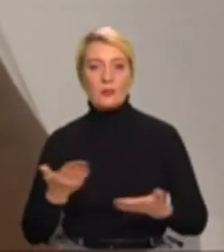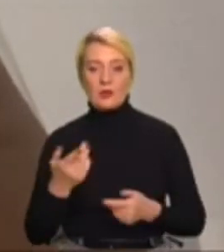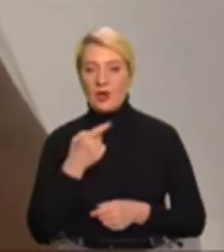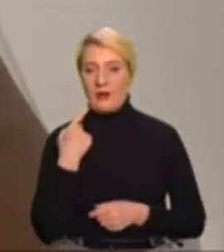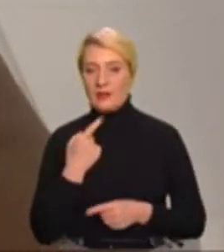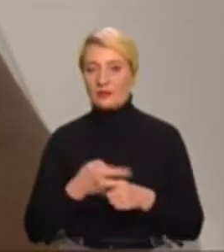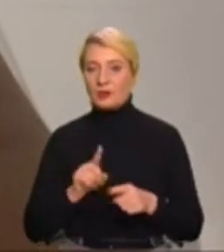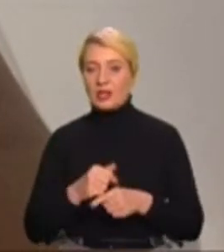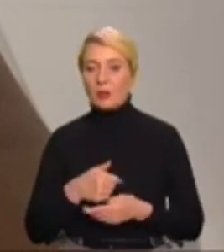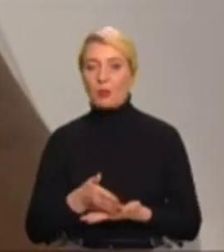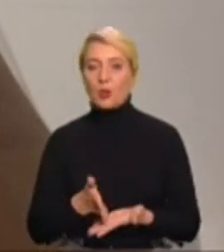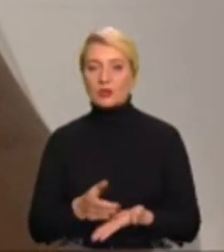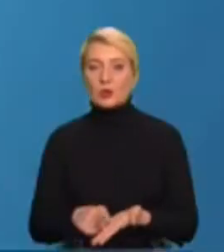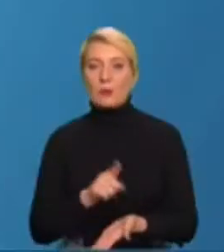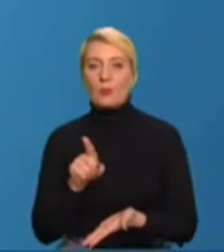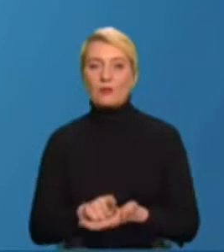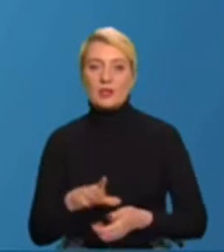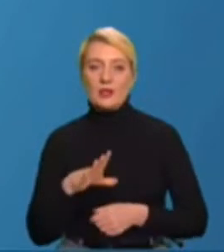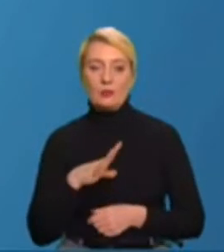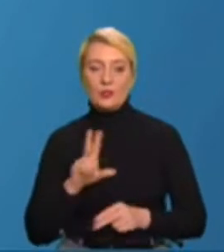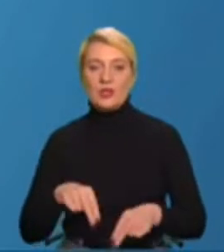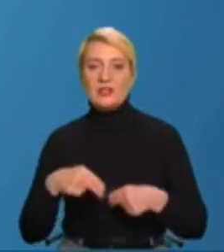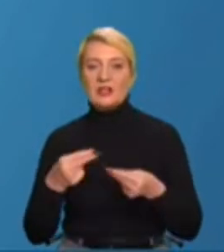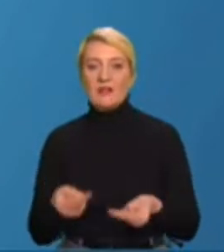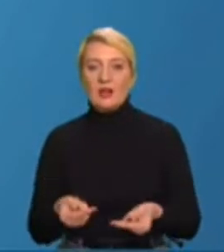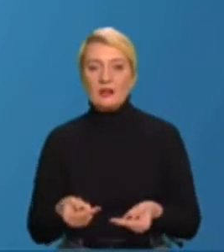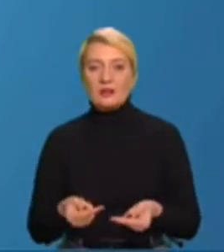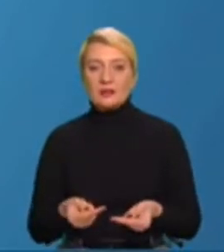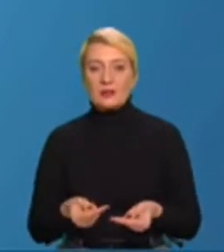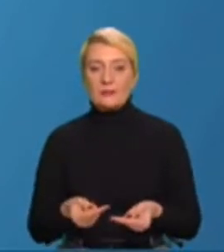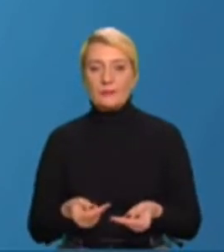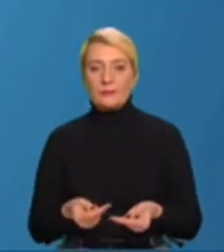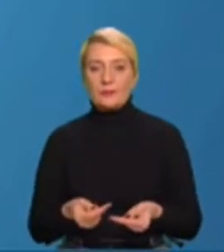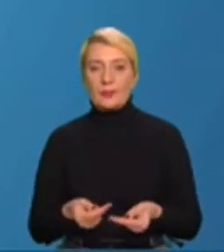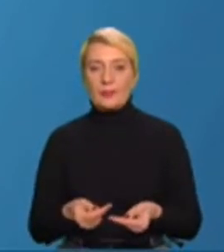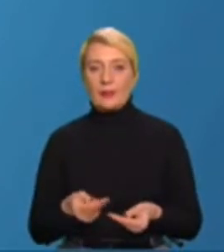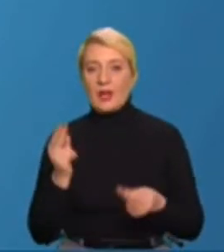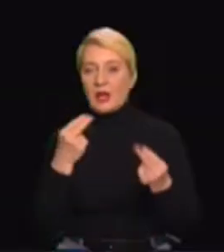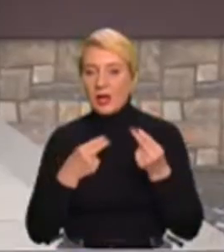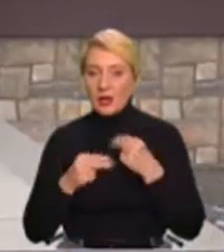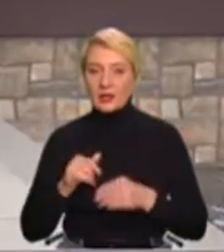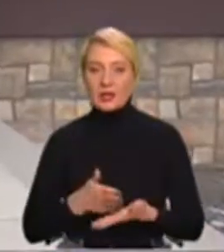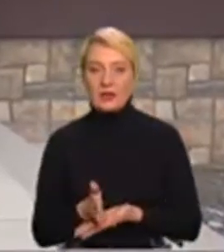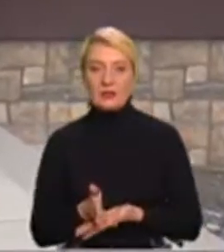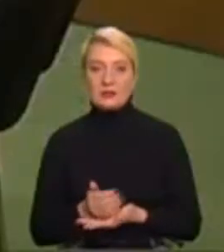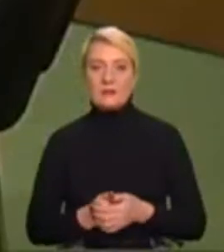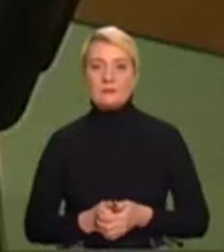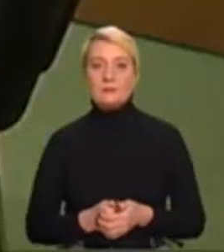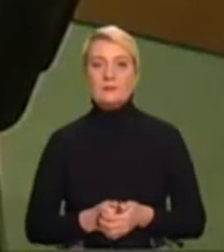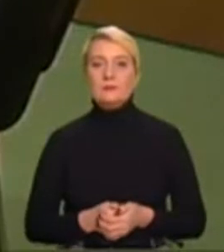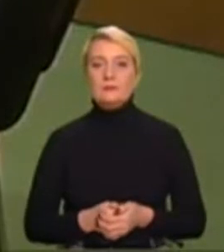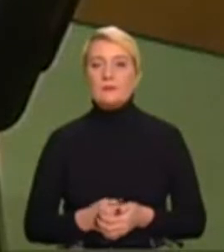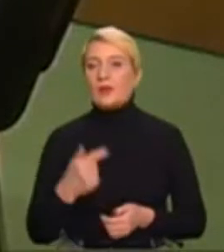ця послуга повинна надаватися якомога якісніше. Я перепрошую, щось.